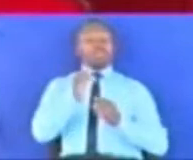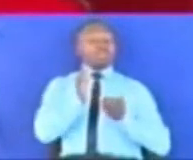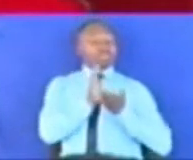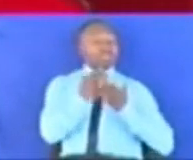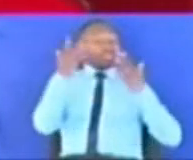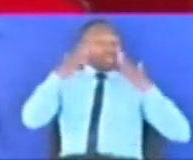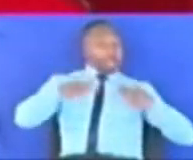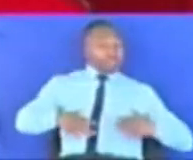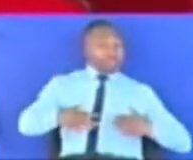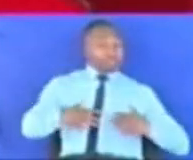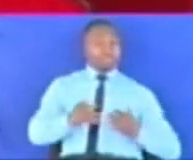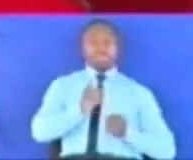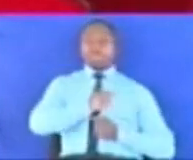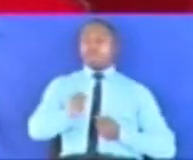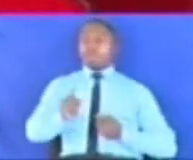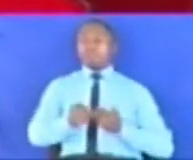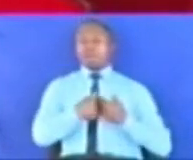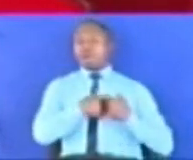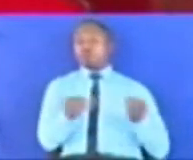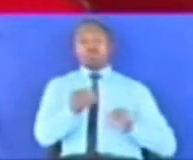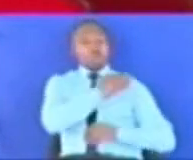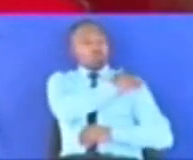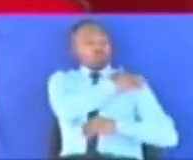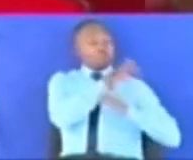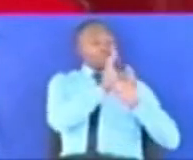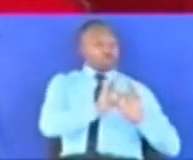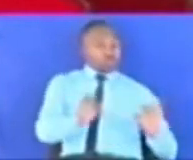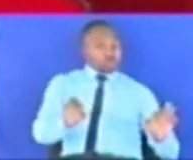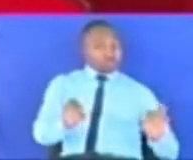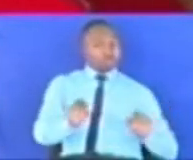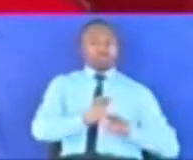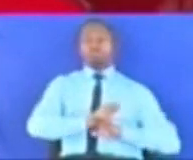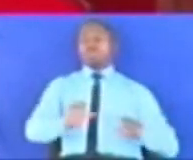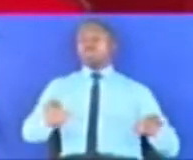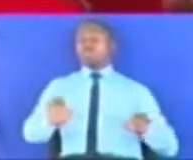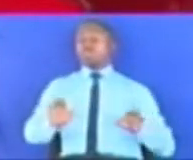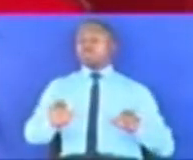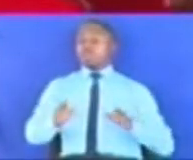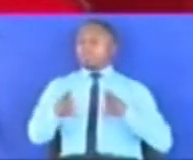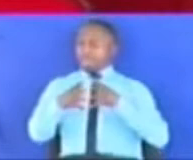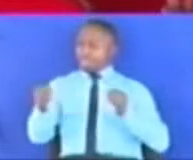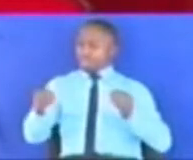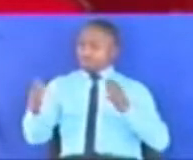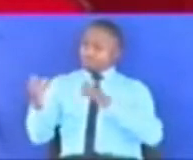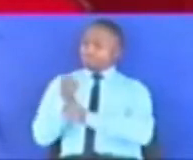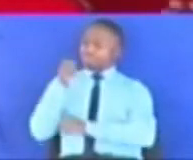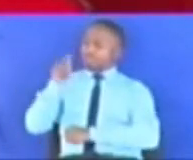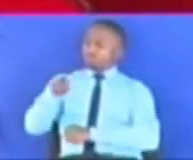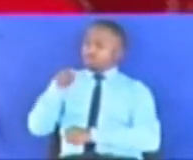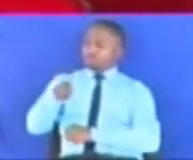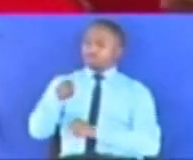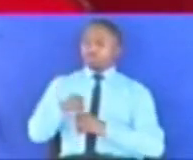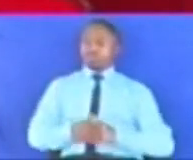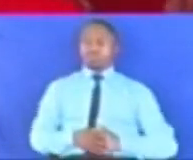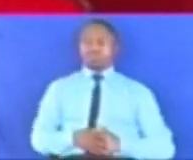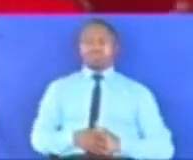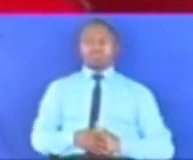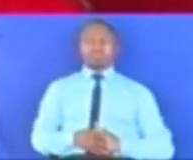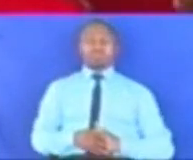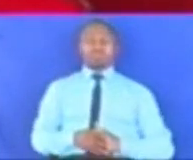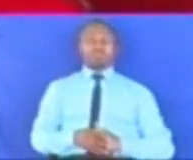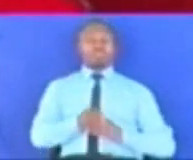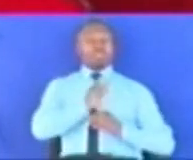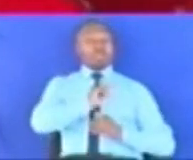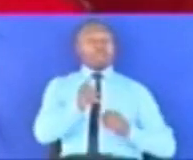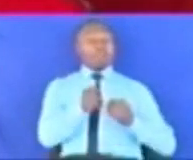afya, kama hakuna huduma nzuri, matokeo yake yanatokea pale pale. Kama